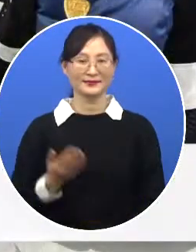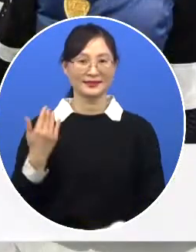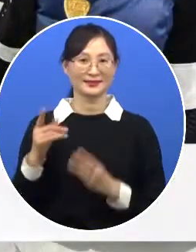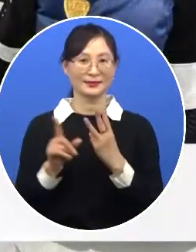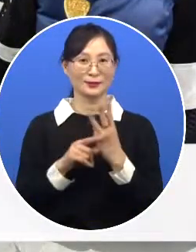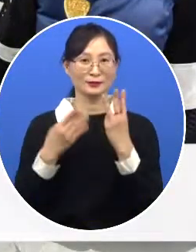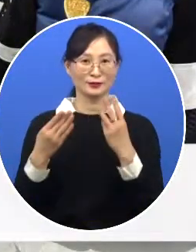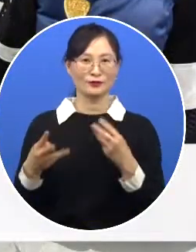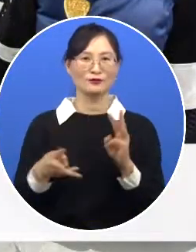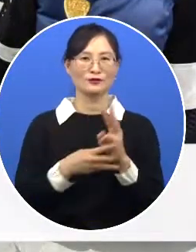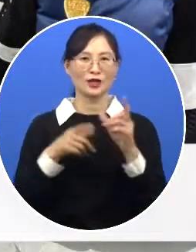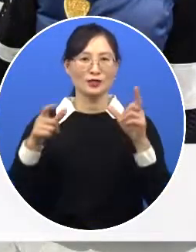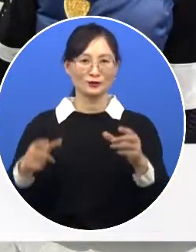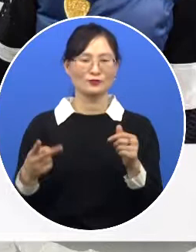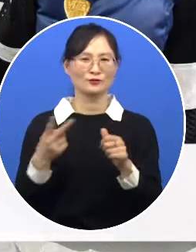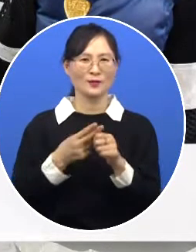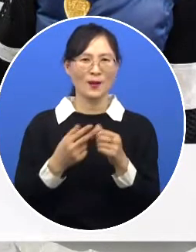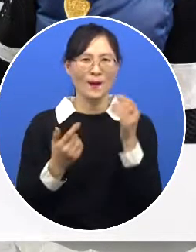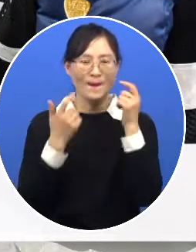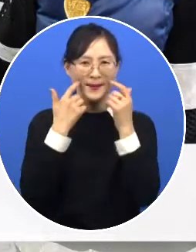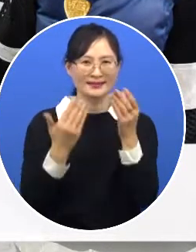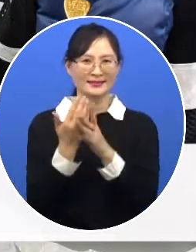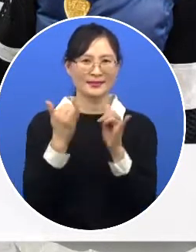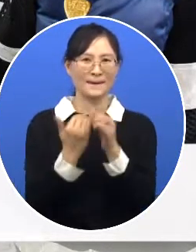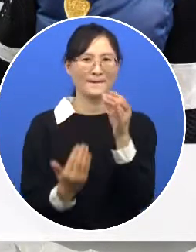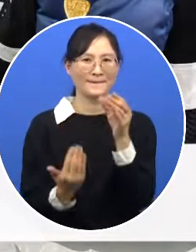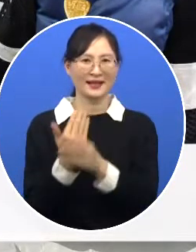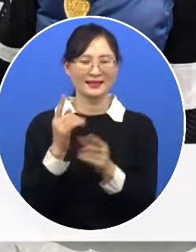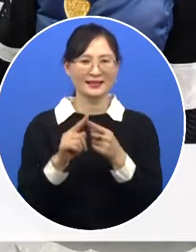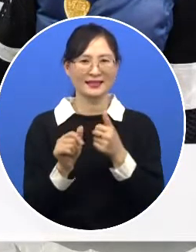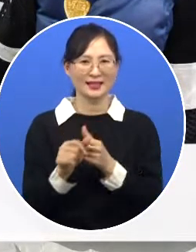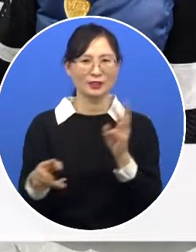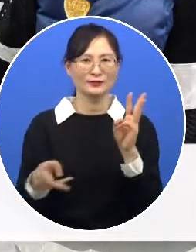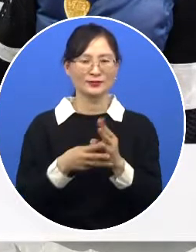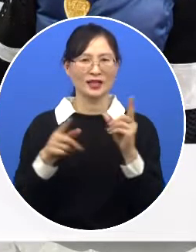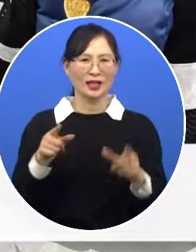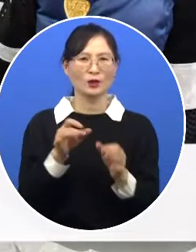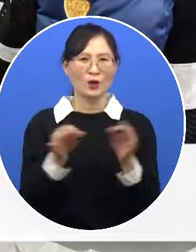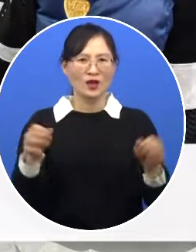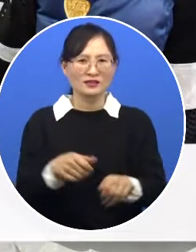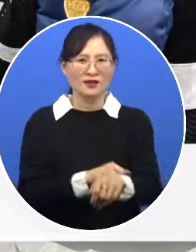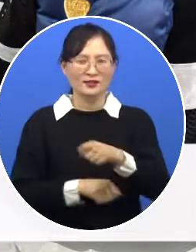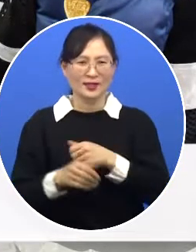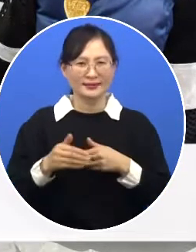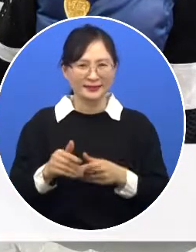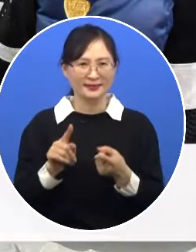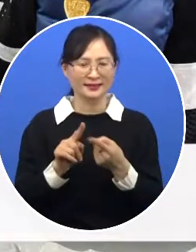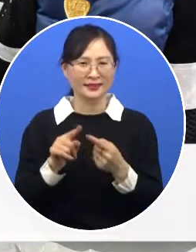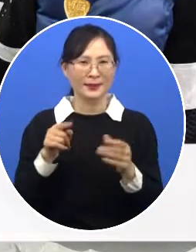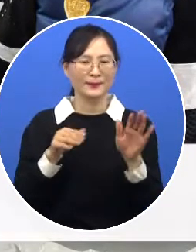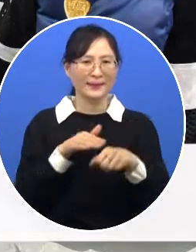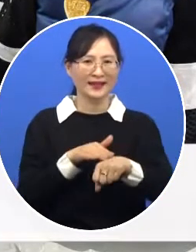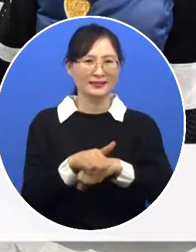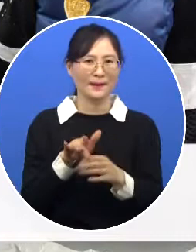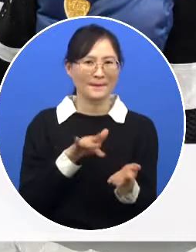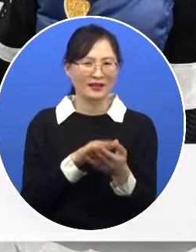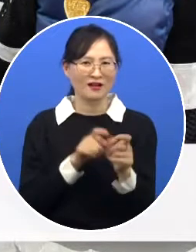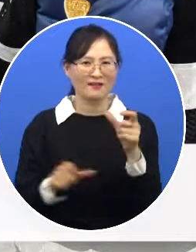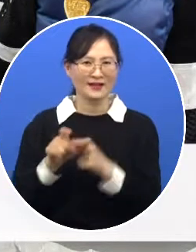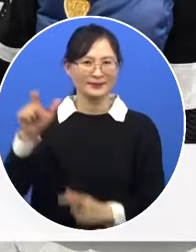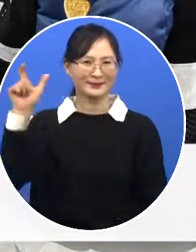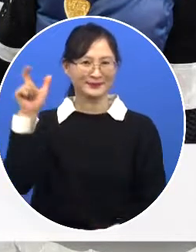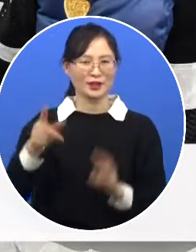지난 3월 4일 중랑구에서 두 번째 확진자가 발생함에 따라 중랑구는 그동안 적극 실시하던 방역을 더욱